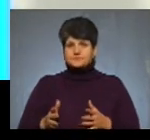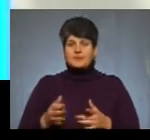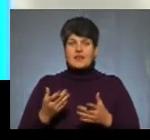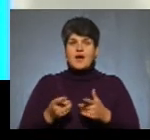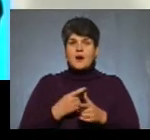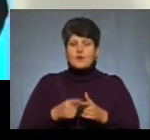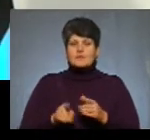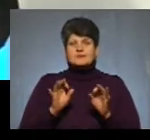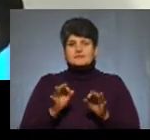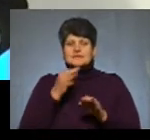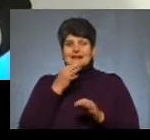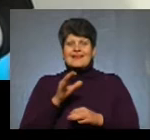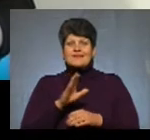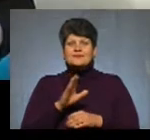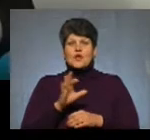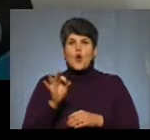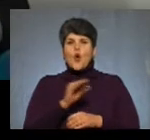офіційна незайнятість.